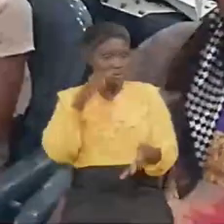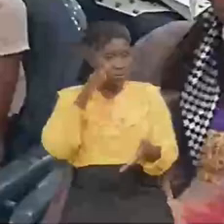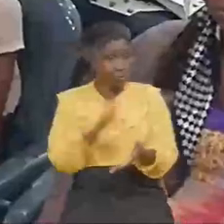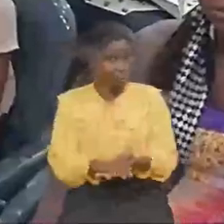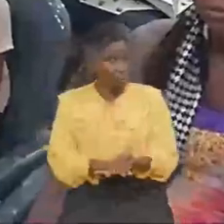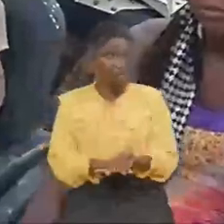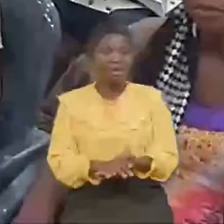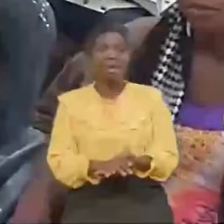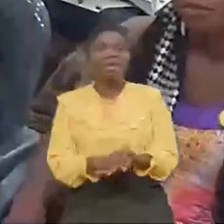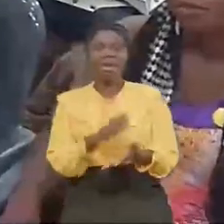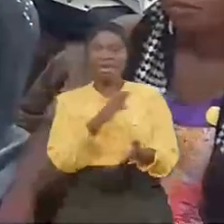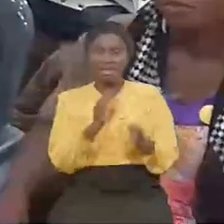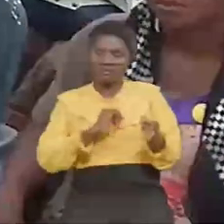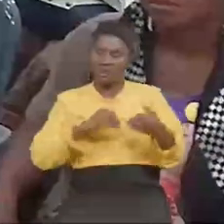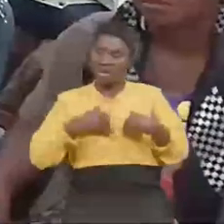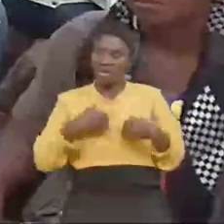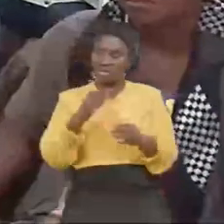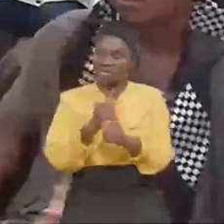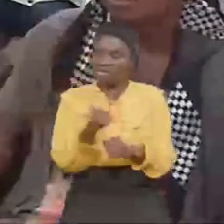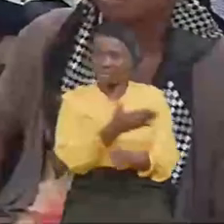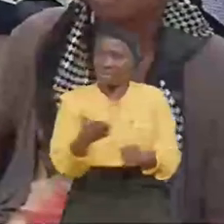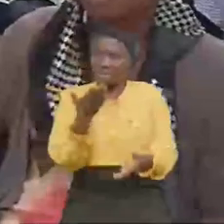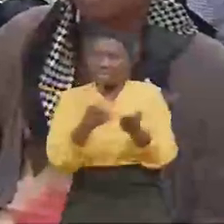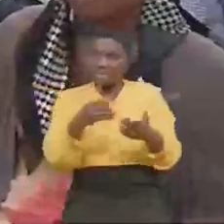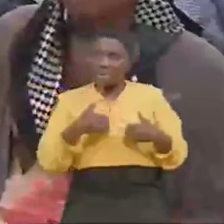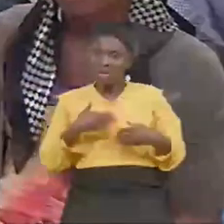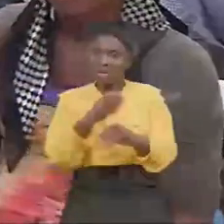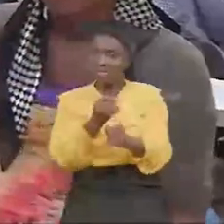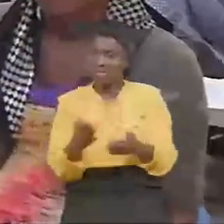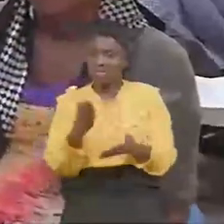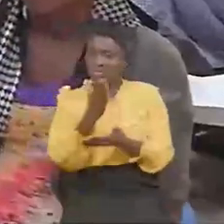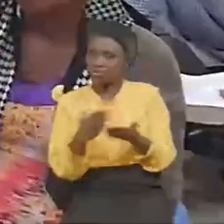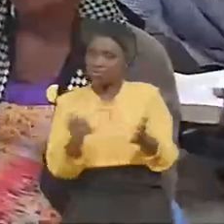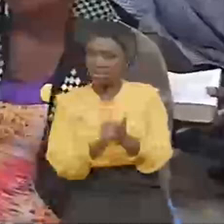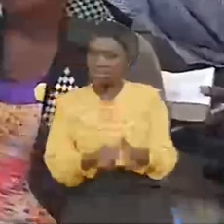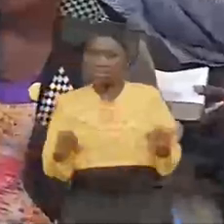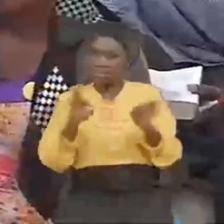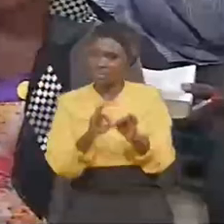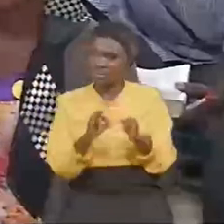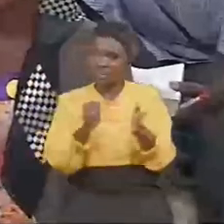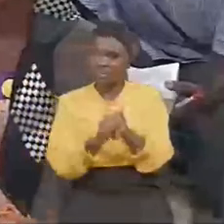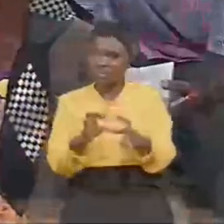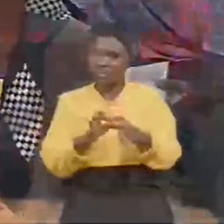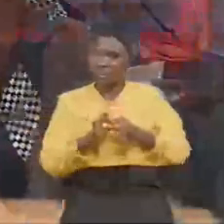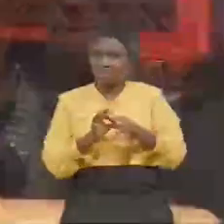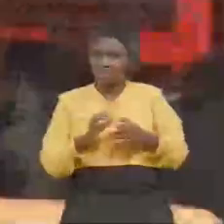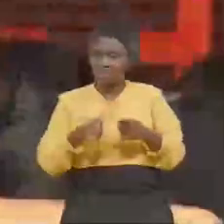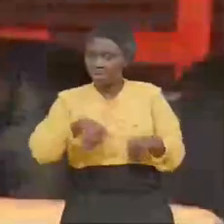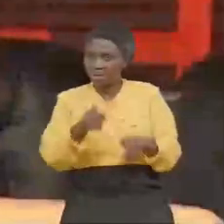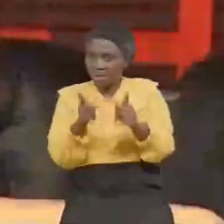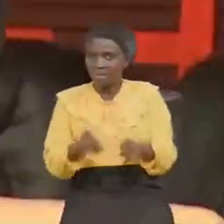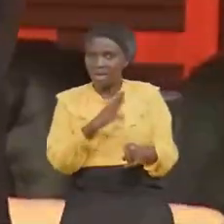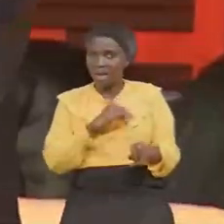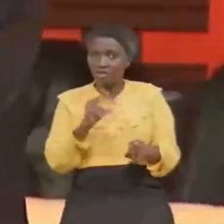chose, est-ce que tu as pris des choses précieuses qui appartiennent à d'autres personnes et tu les utilises? Tu dis,